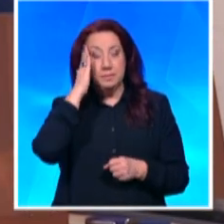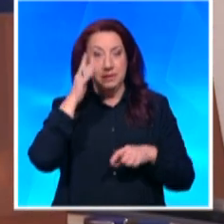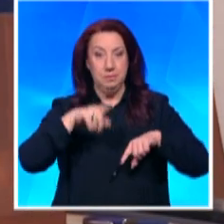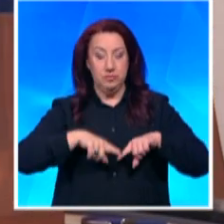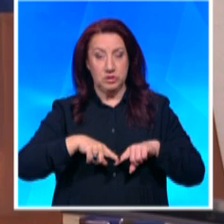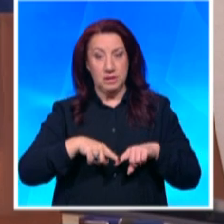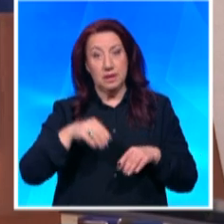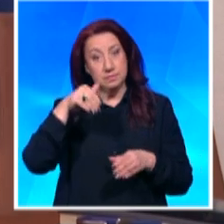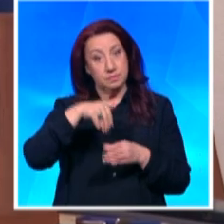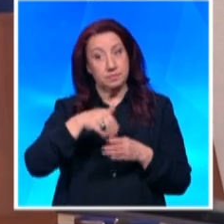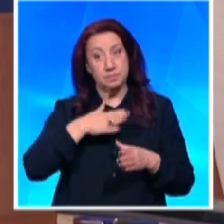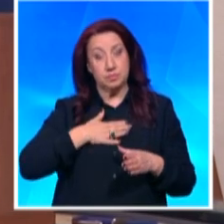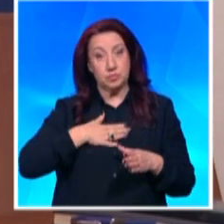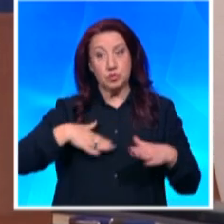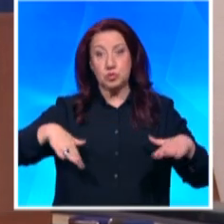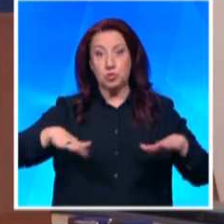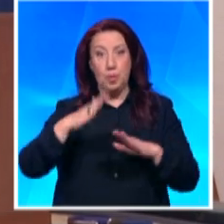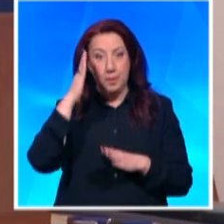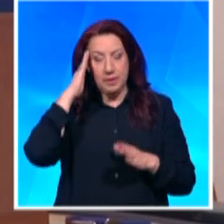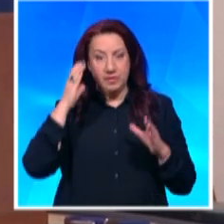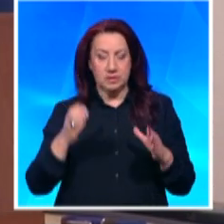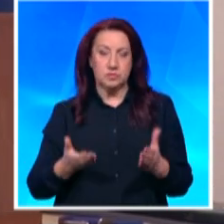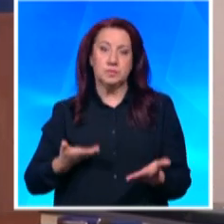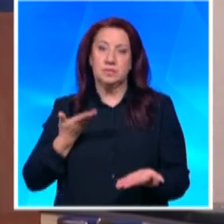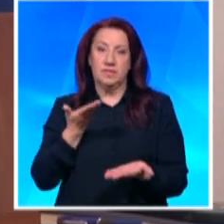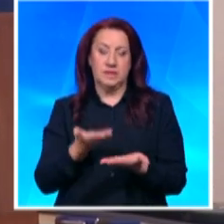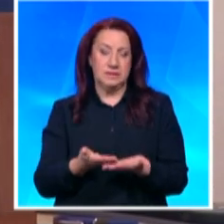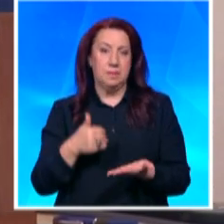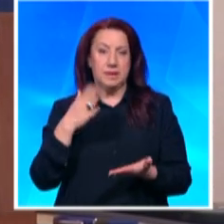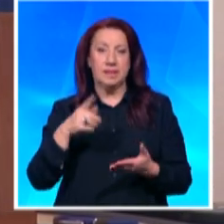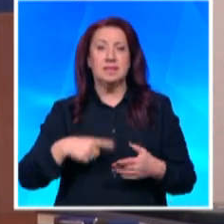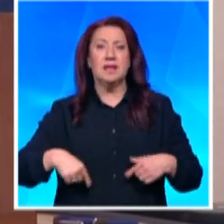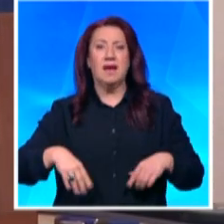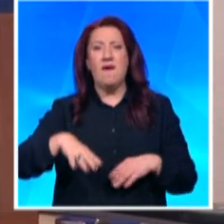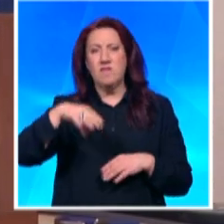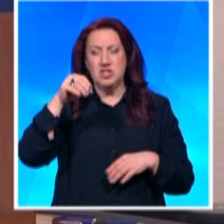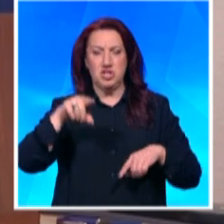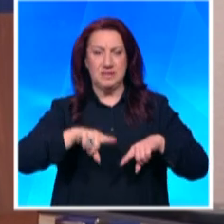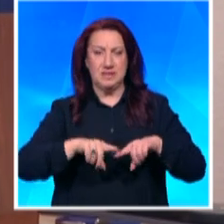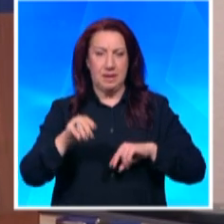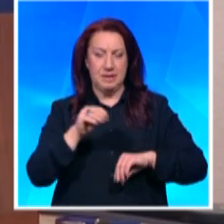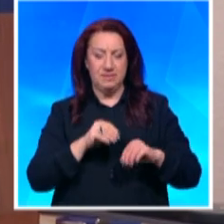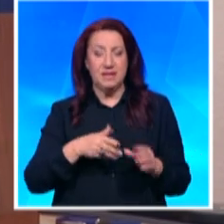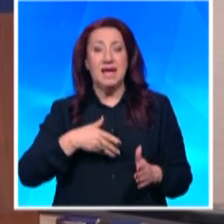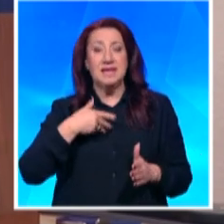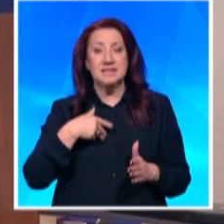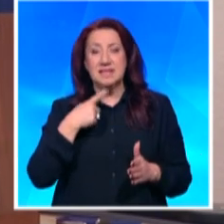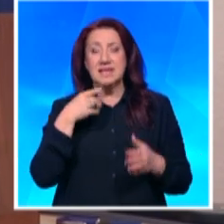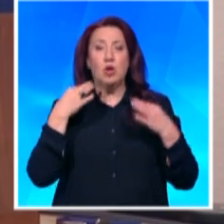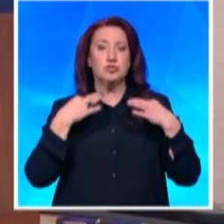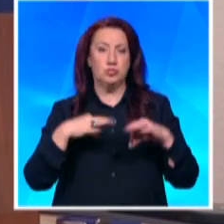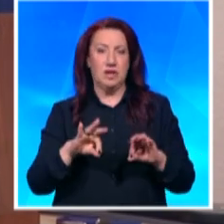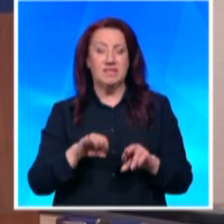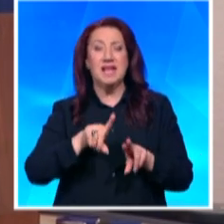правителство, е да внесе пред Висшия съдебен съвет искане за освобождаване на главния прокурор Иван Гешев